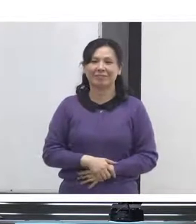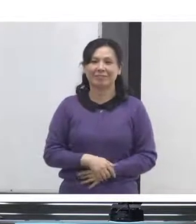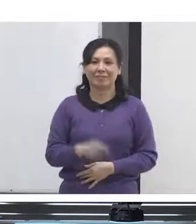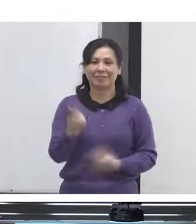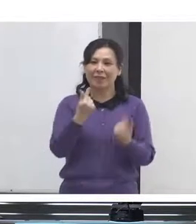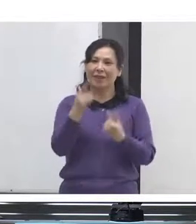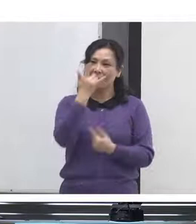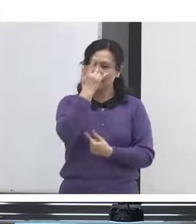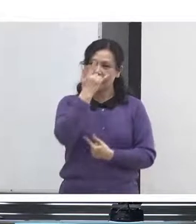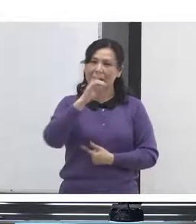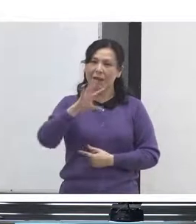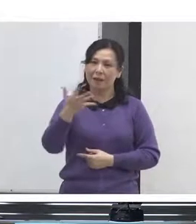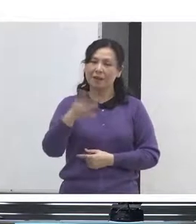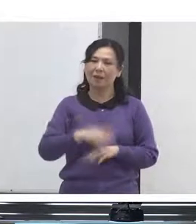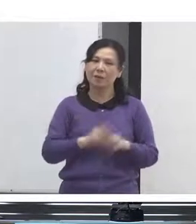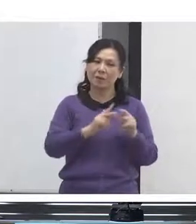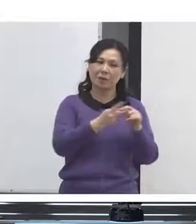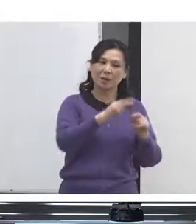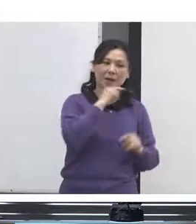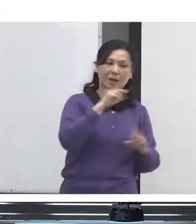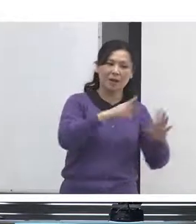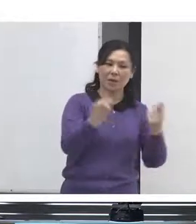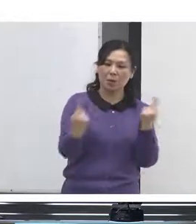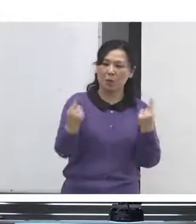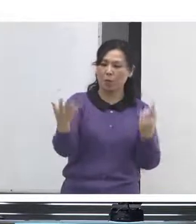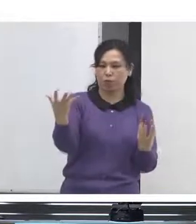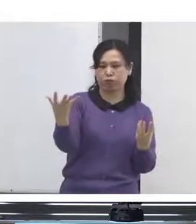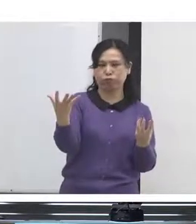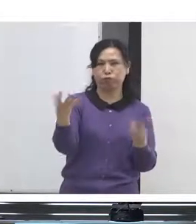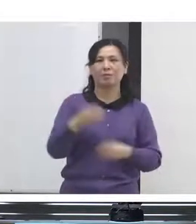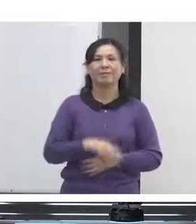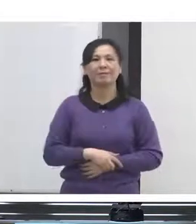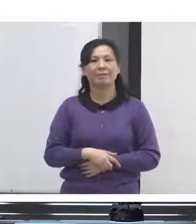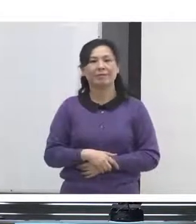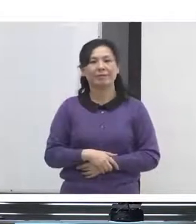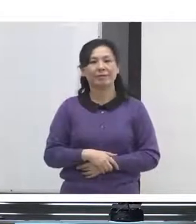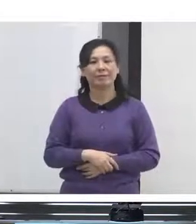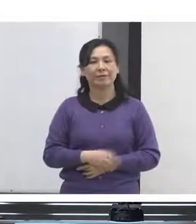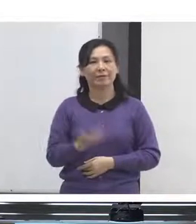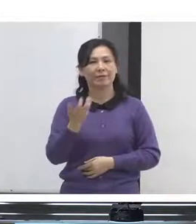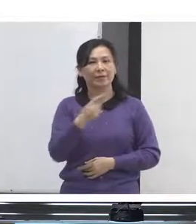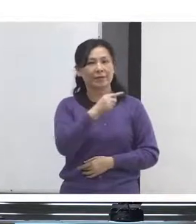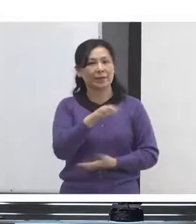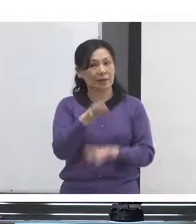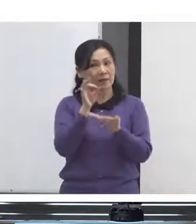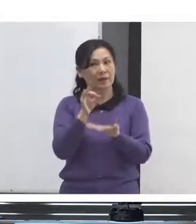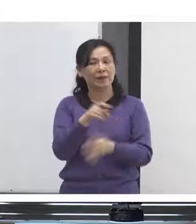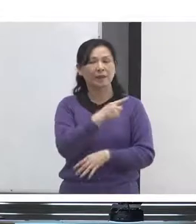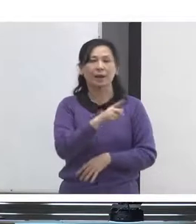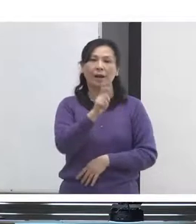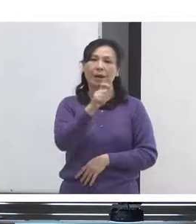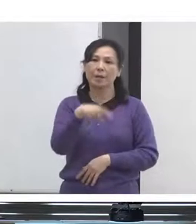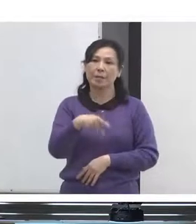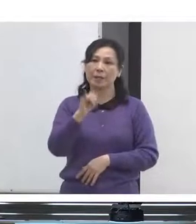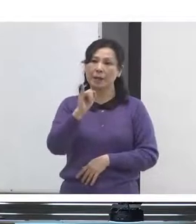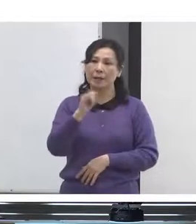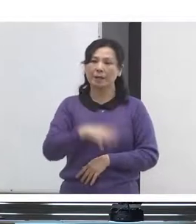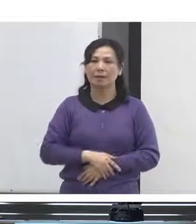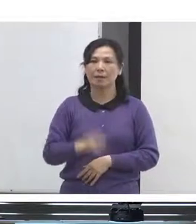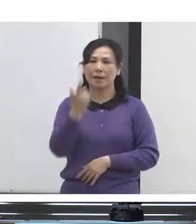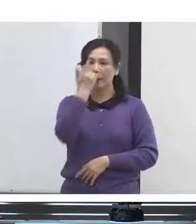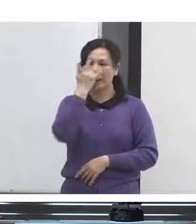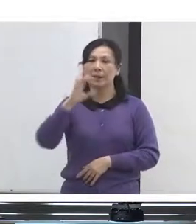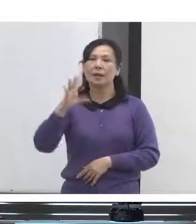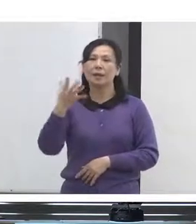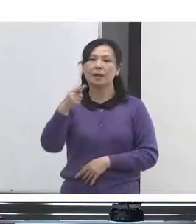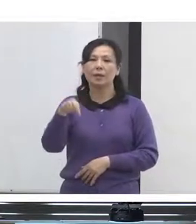国就会比较，相对于英国就比较多的使用者。那提到刚刚这个 Analytics API， 这个就是德国的部分的一个分